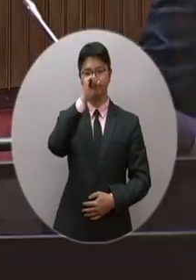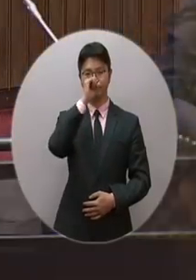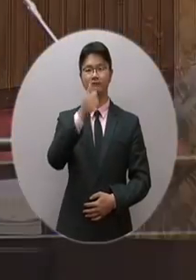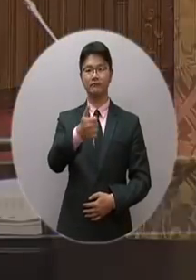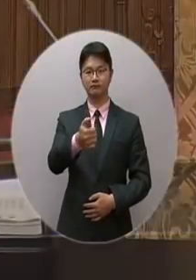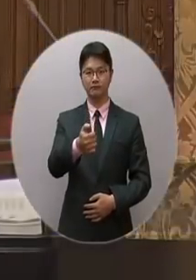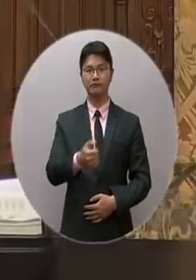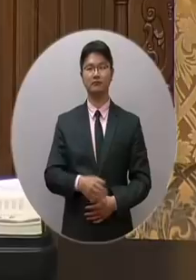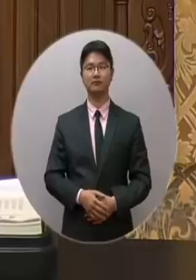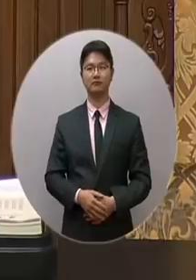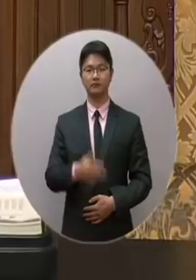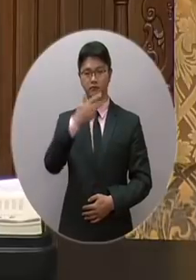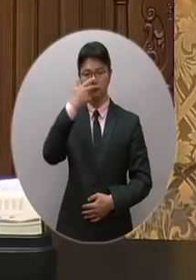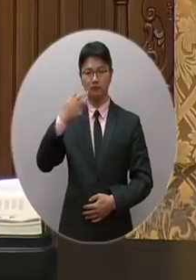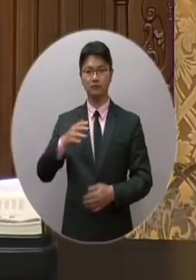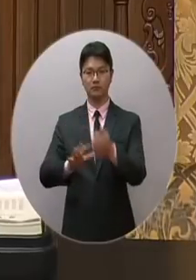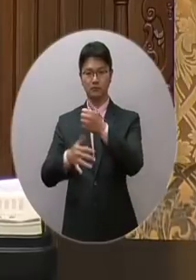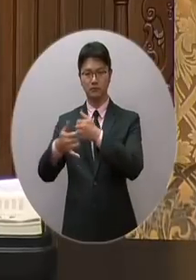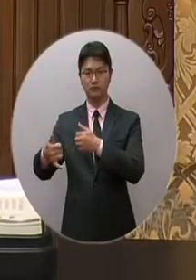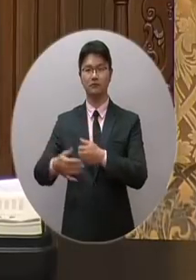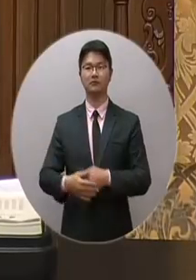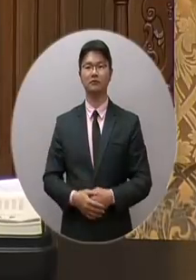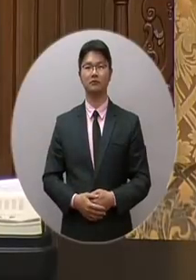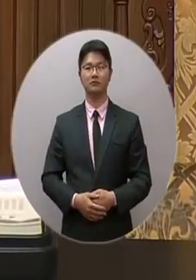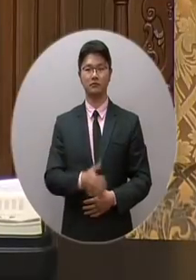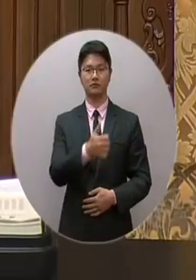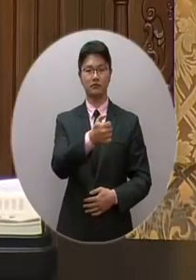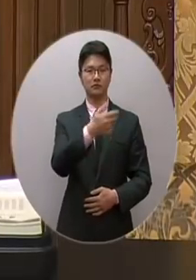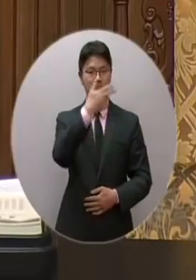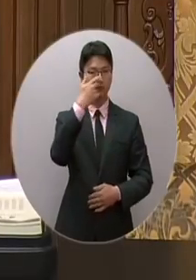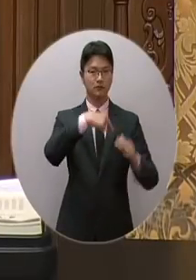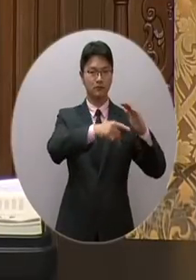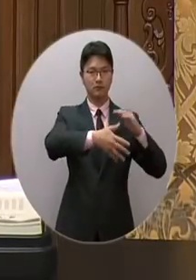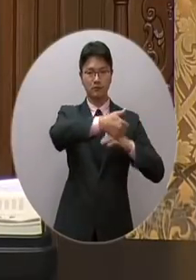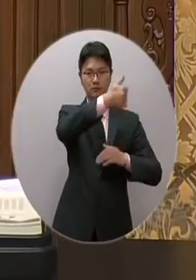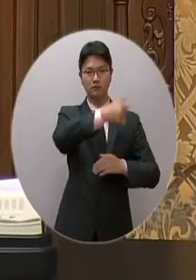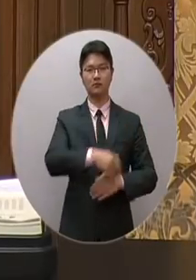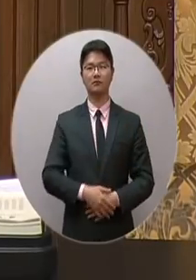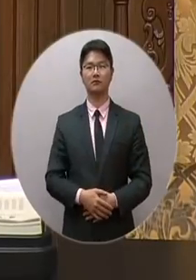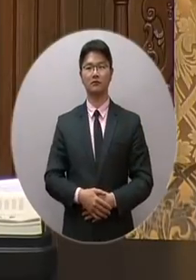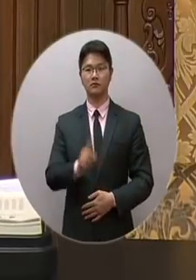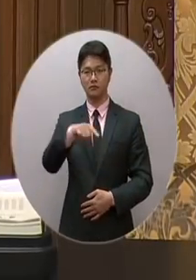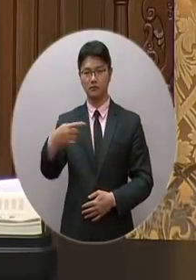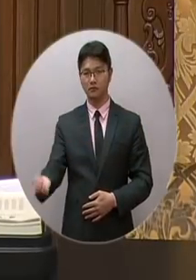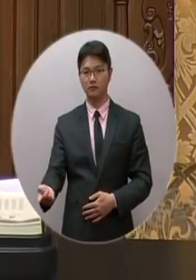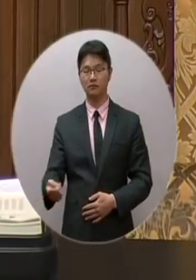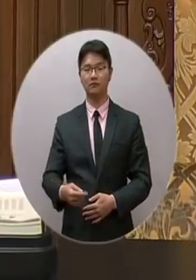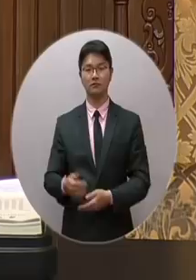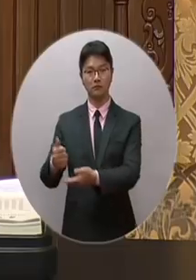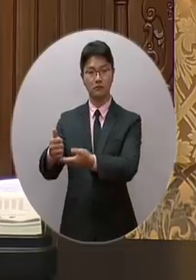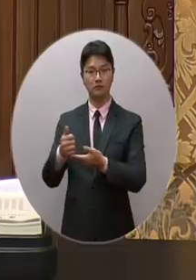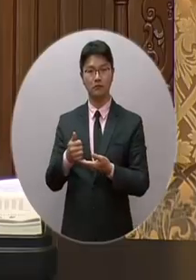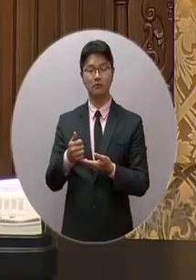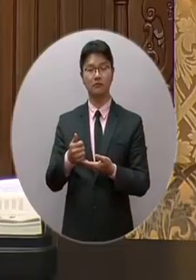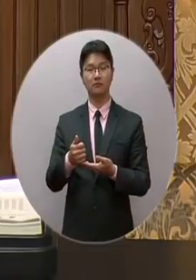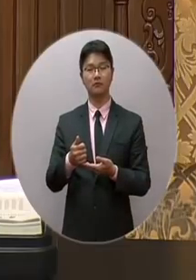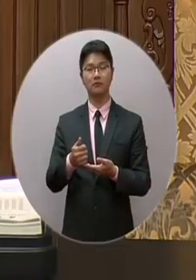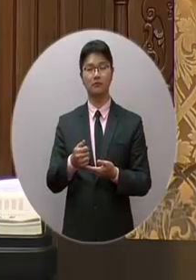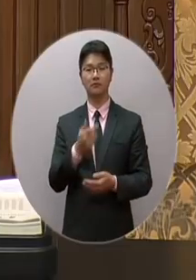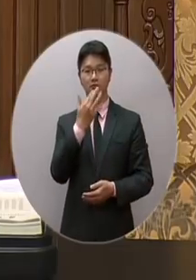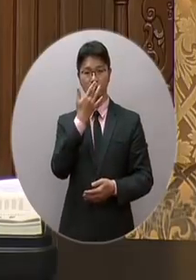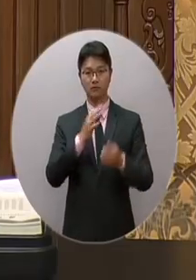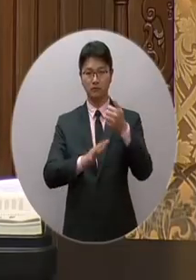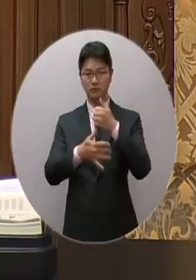好，谢谢赖委员，谢谢赖院长。下一位，我们请严